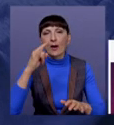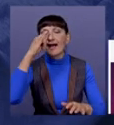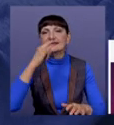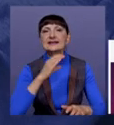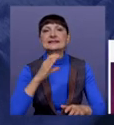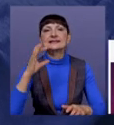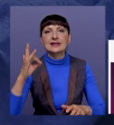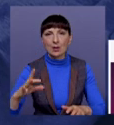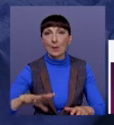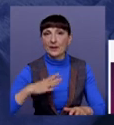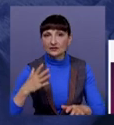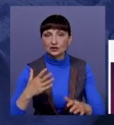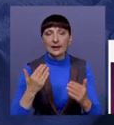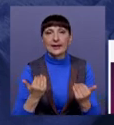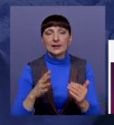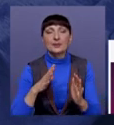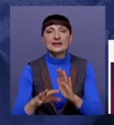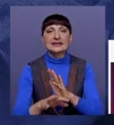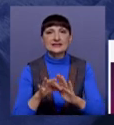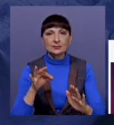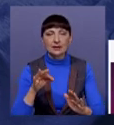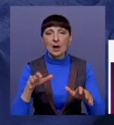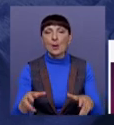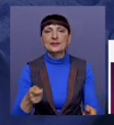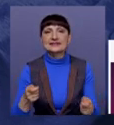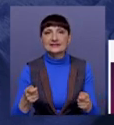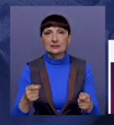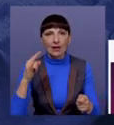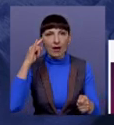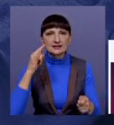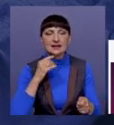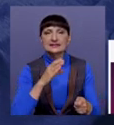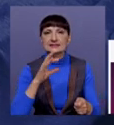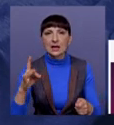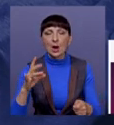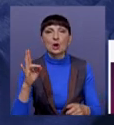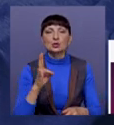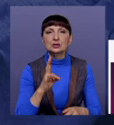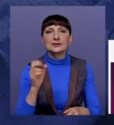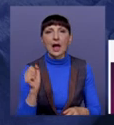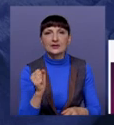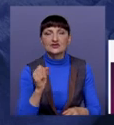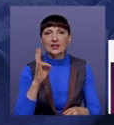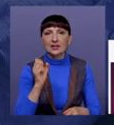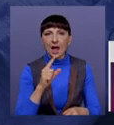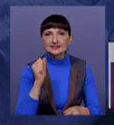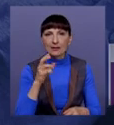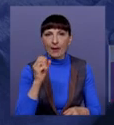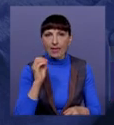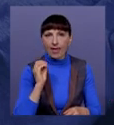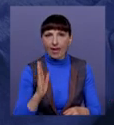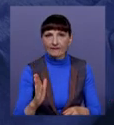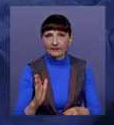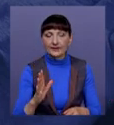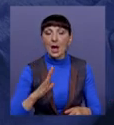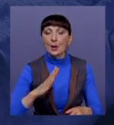ССР и был избран президент Казахской ССР Нурсултан Абишевич Назарбаев.